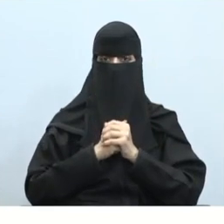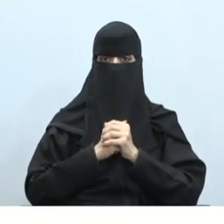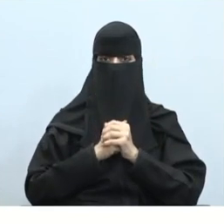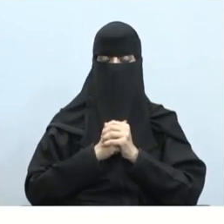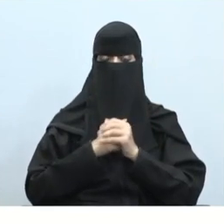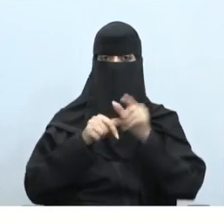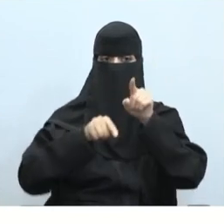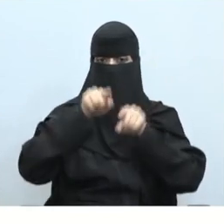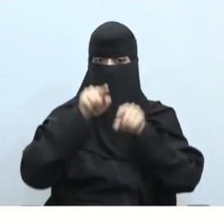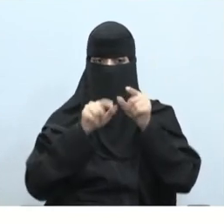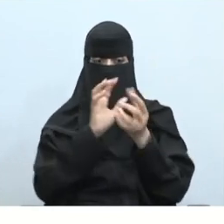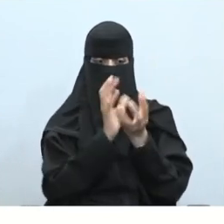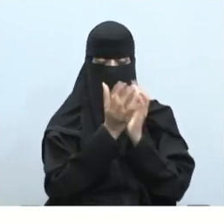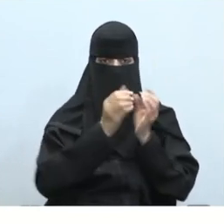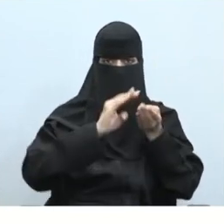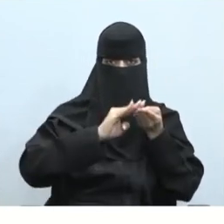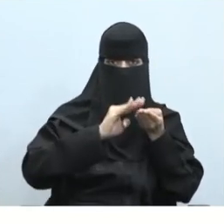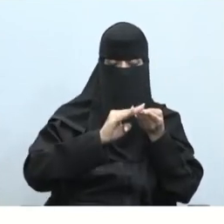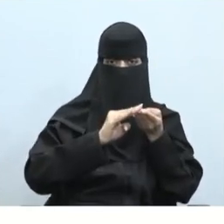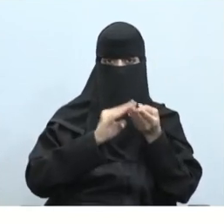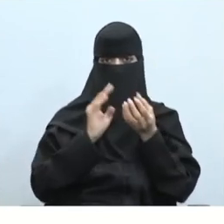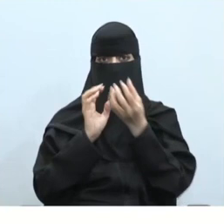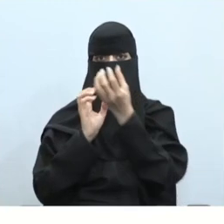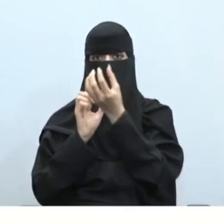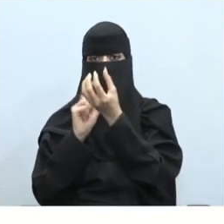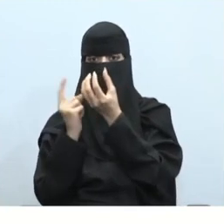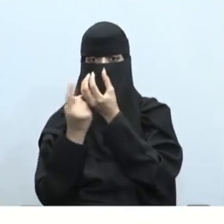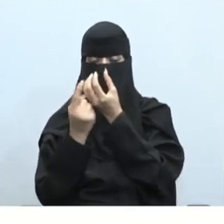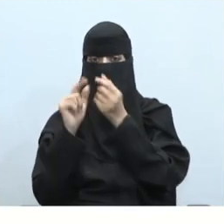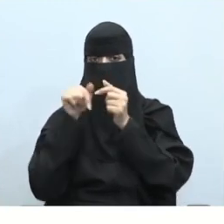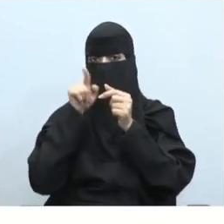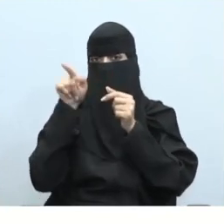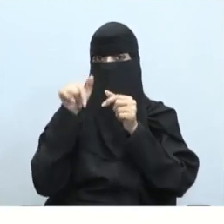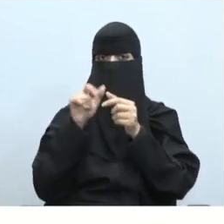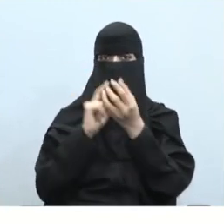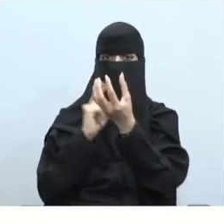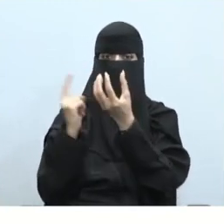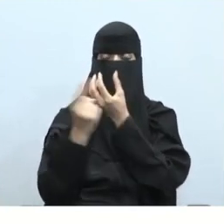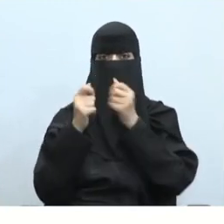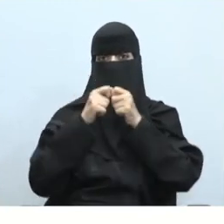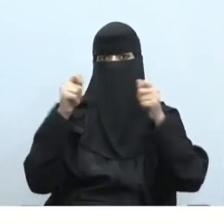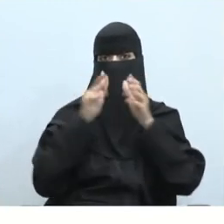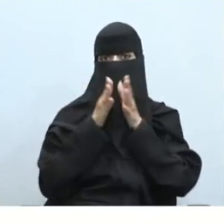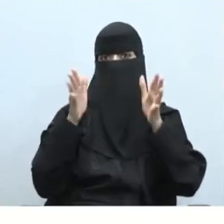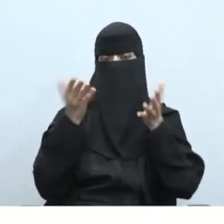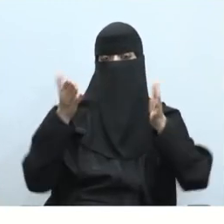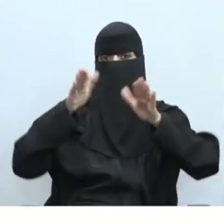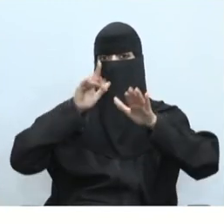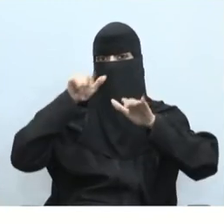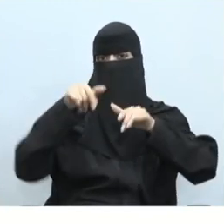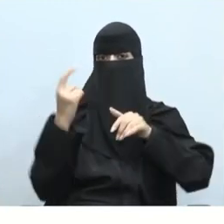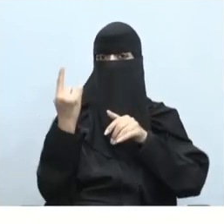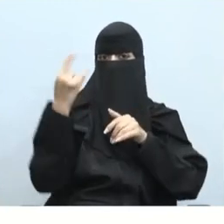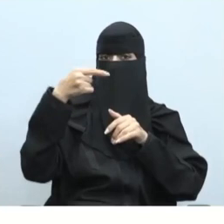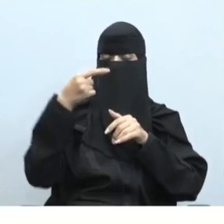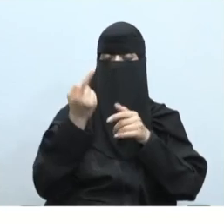فلو قارناه ابناء وبنات الطلاب بقطر المشتري فاصبح قطر مشتري اكبر من قطر الارض بعشر